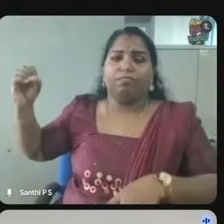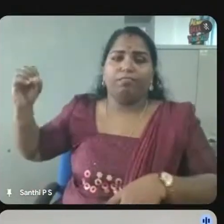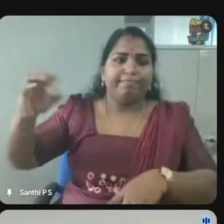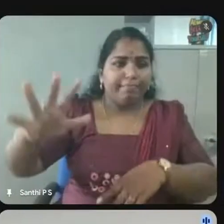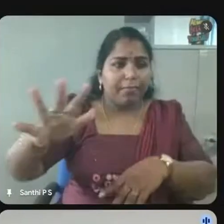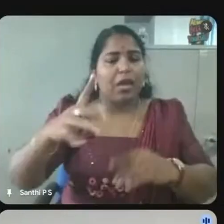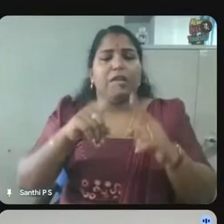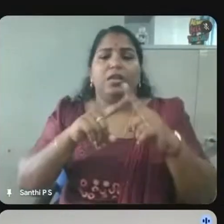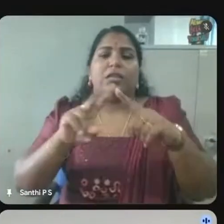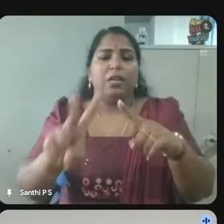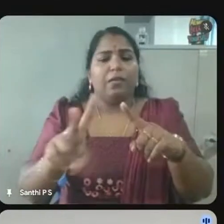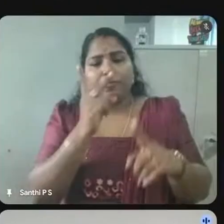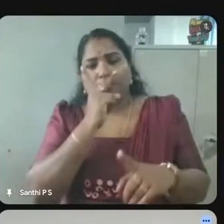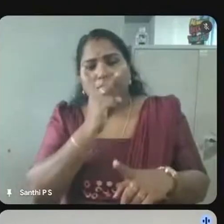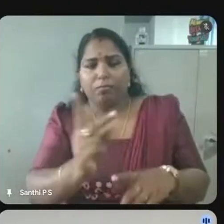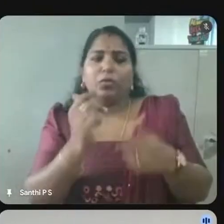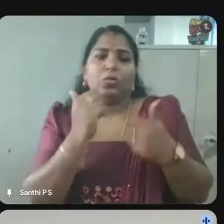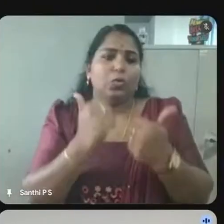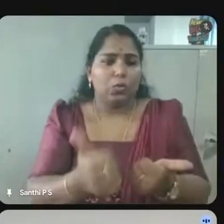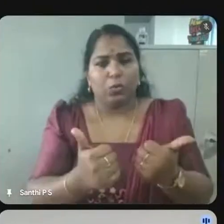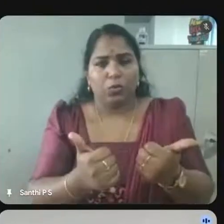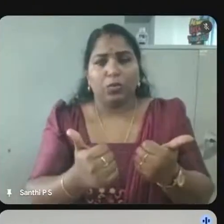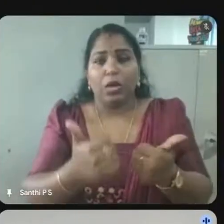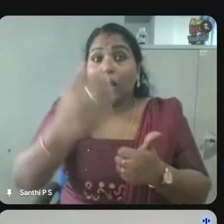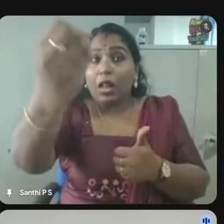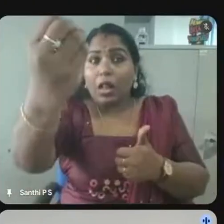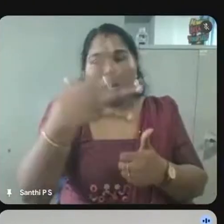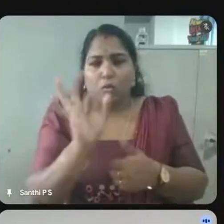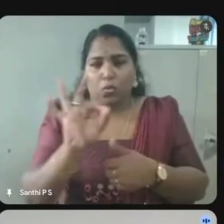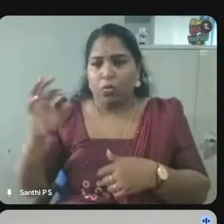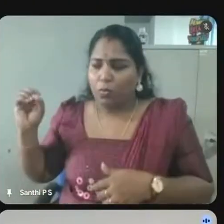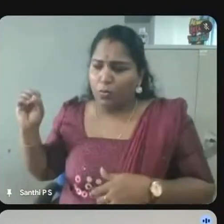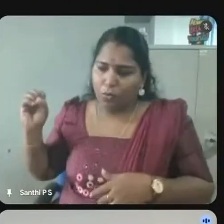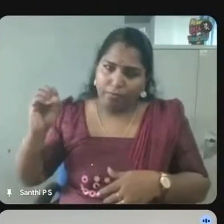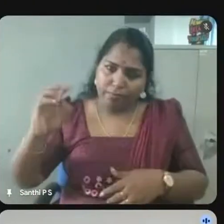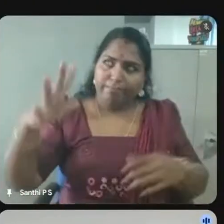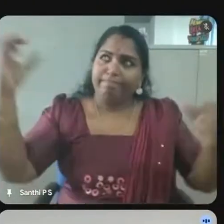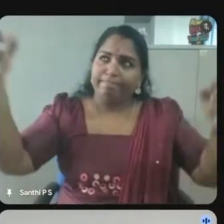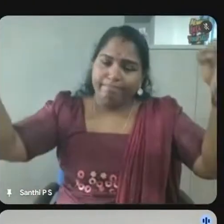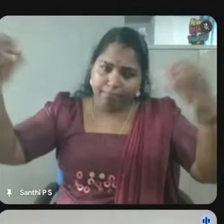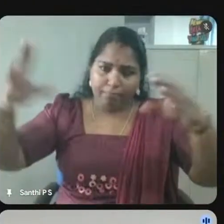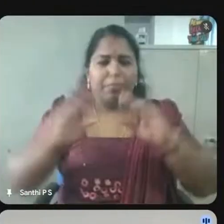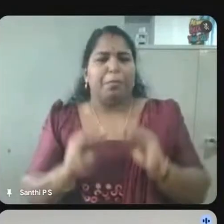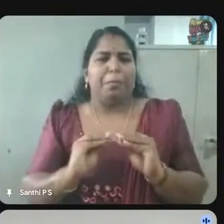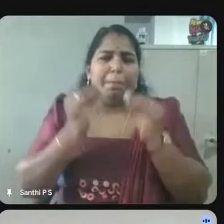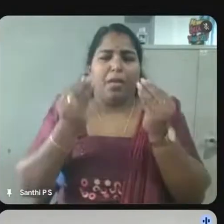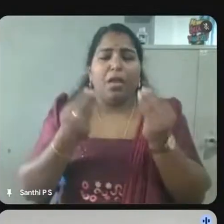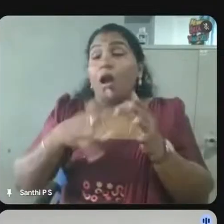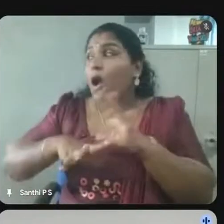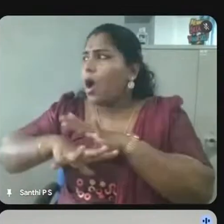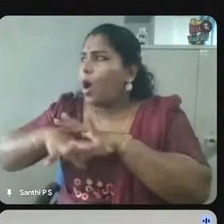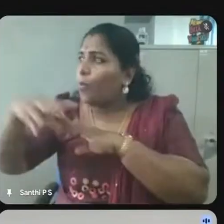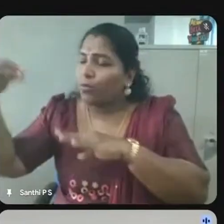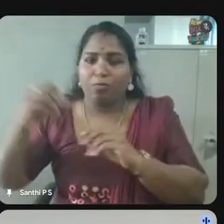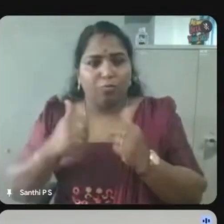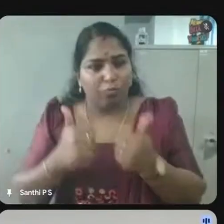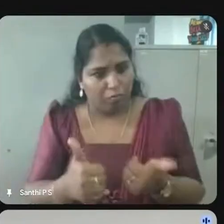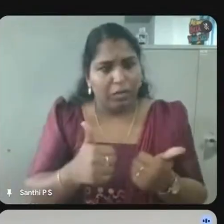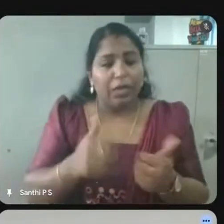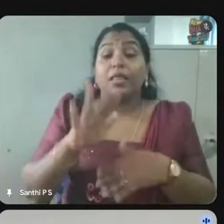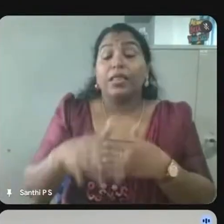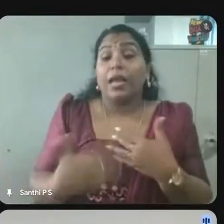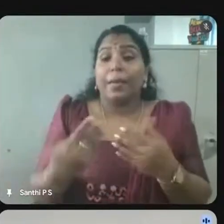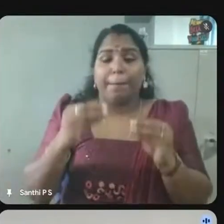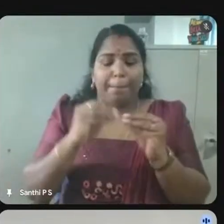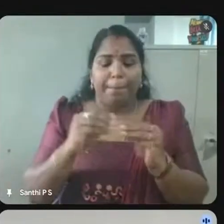വരേണ്ടത്, മുമ്പിൽ നിന്നോ ബാക്കിൽ നിന്നോ അല്ല. പ്രിഫറബിളി നമ്മൾ പുറത്തിരുന്ന് നമ്മൾ വർക്ക് ചെയ്യുകയാണെങ്കിൽ കുറച്ചുകൂടെ കണ്ണിന് സ്ട്രെയിൻ കുറവാണ്. പിന്നെ ബ്ലൂ പ്രൊട്ടക്ഷൻ ഗ്ലാസസ്,